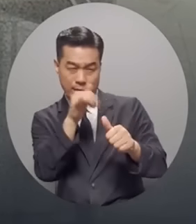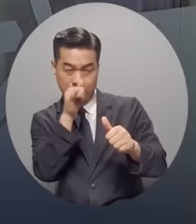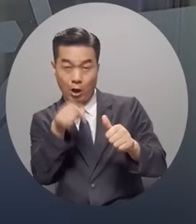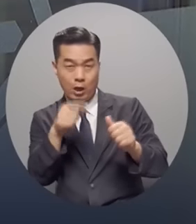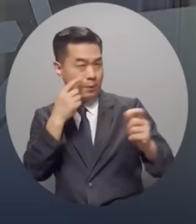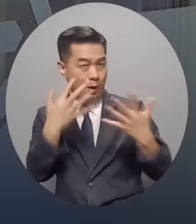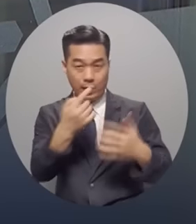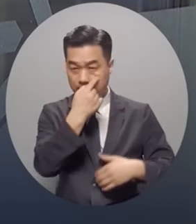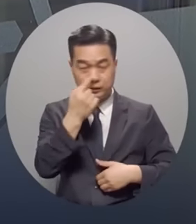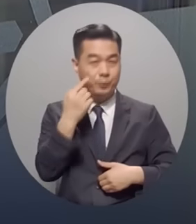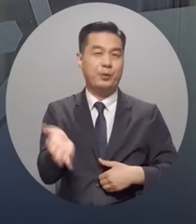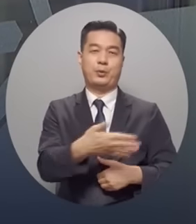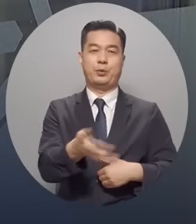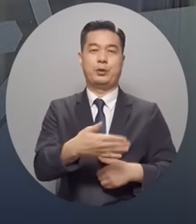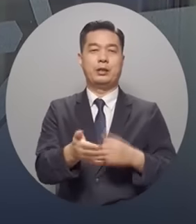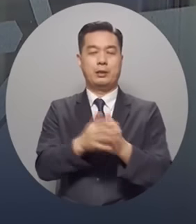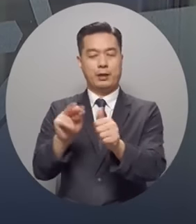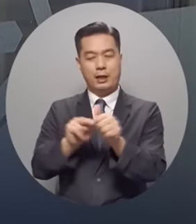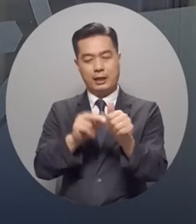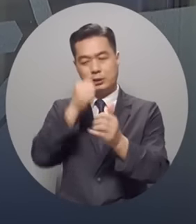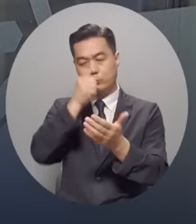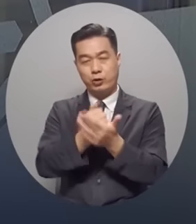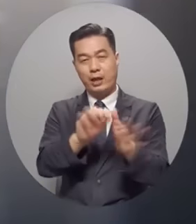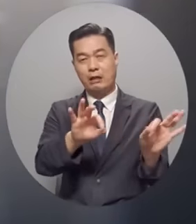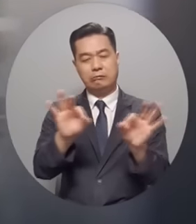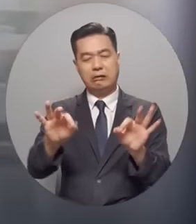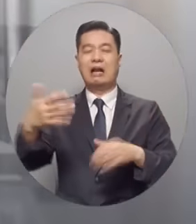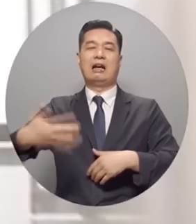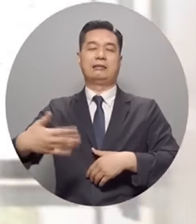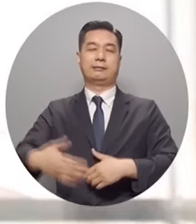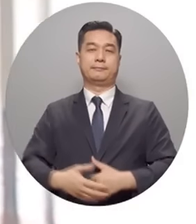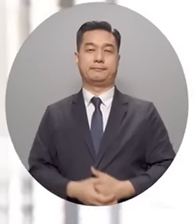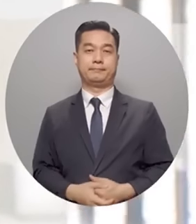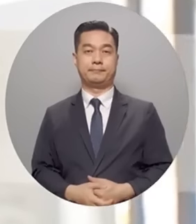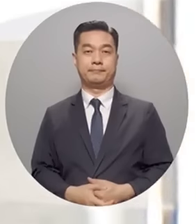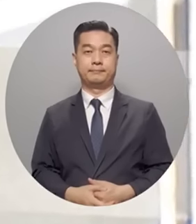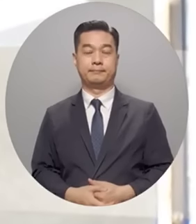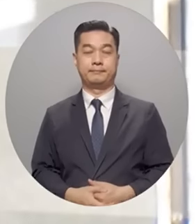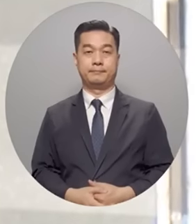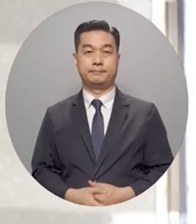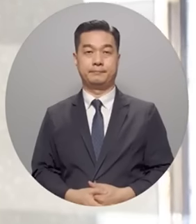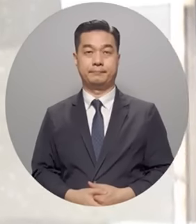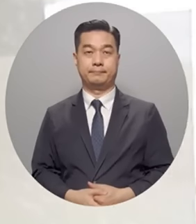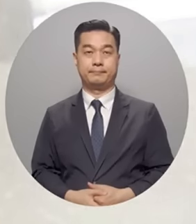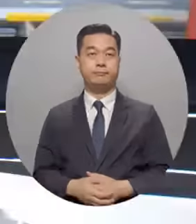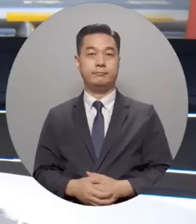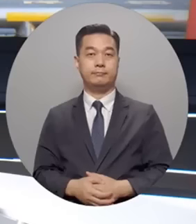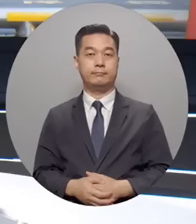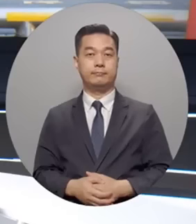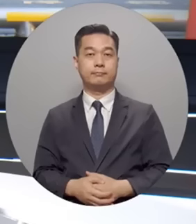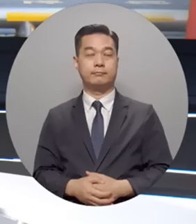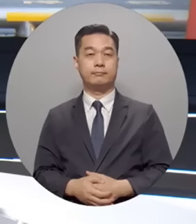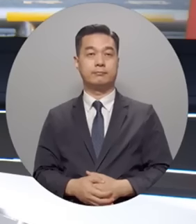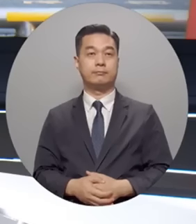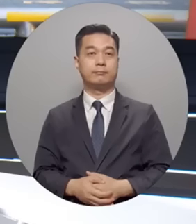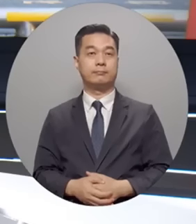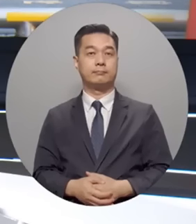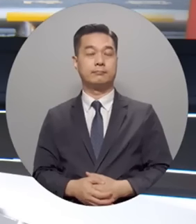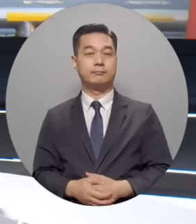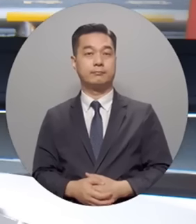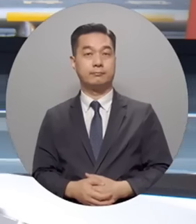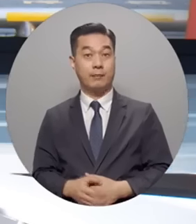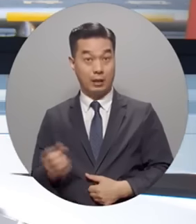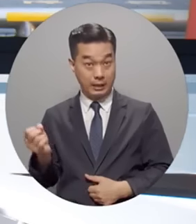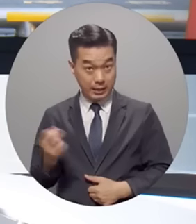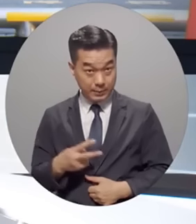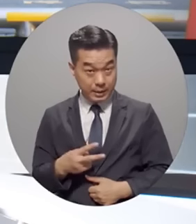명확한 증거가 없어 간첩죄 적용은 못했다고 밝혔습니다. MBC 뉴스 조희영입니다. 이런 가운데 이미